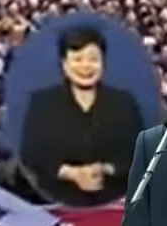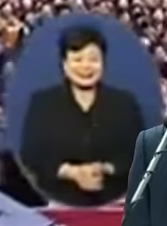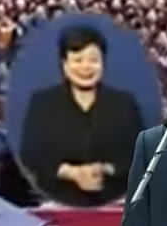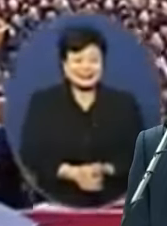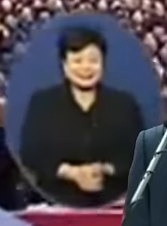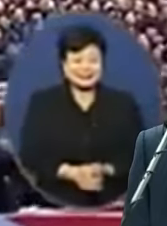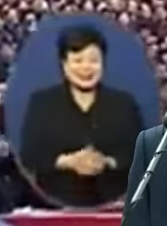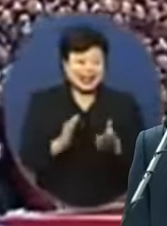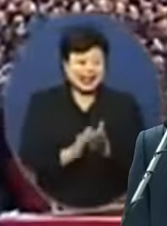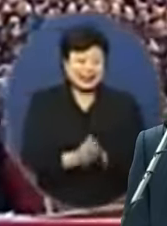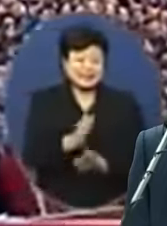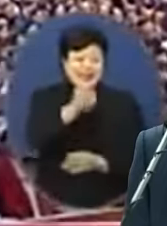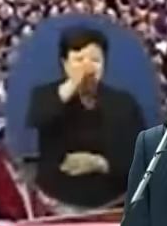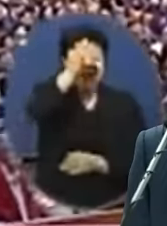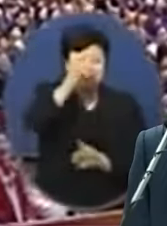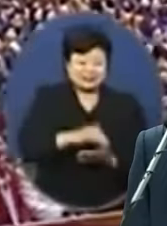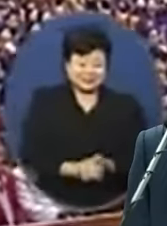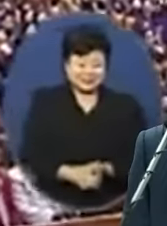할렐루야.